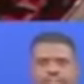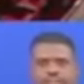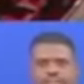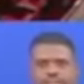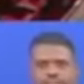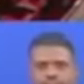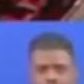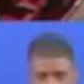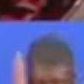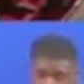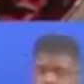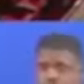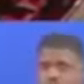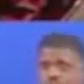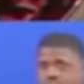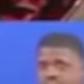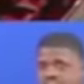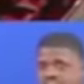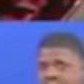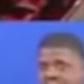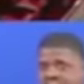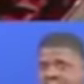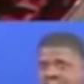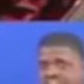Mheshimiwa Anamringi Isaya Macha Shinyanga.